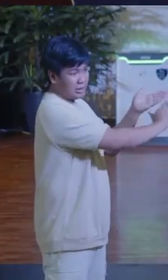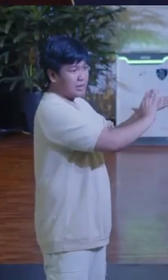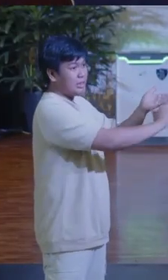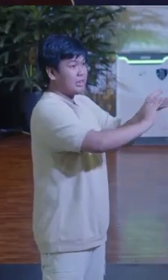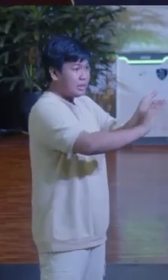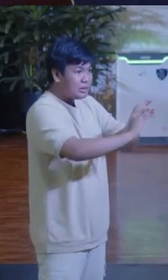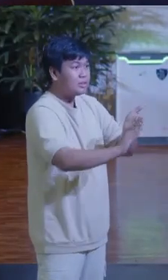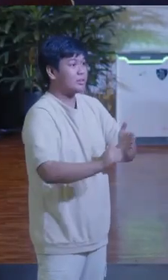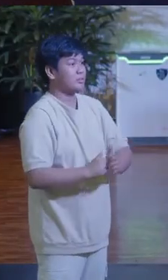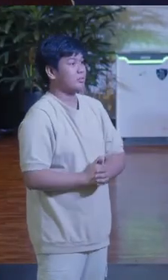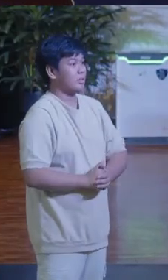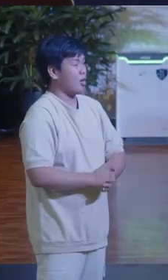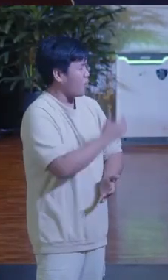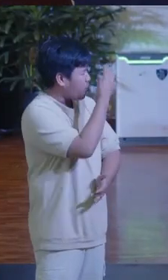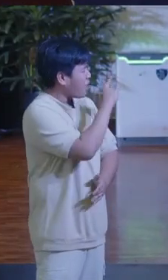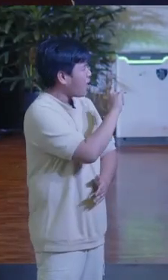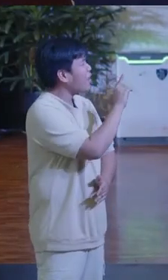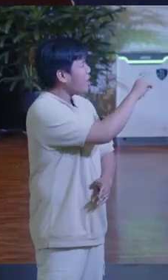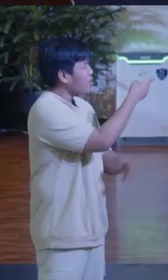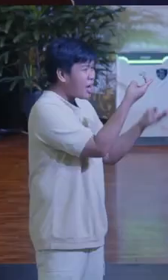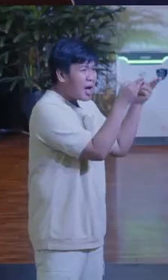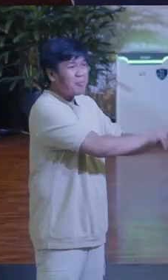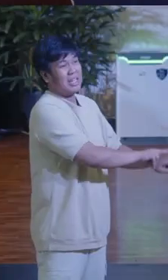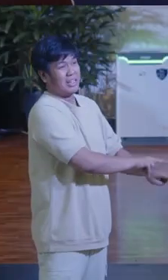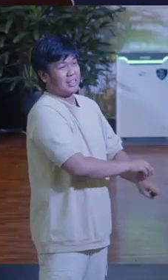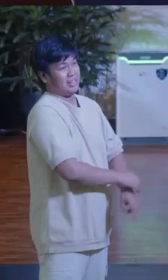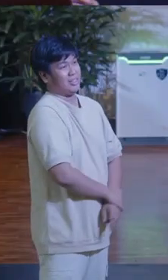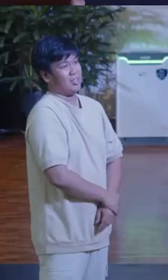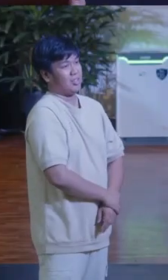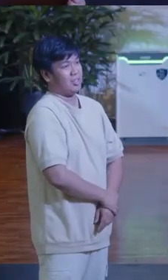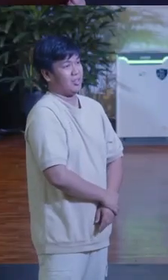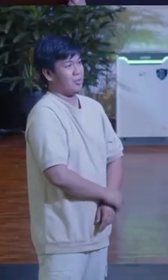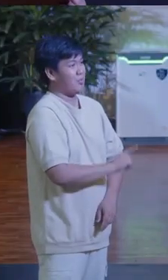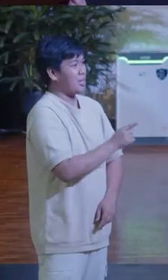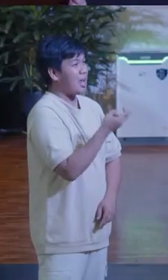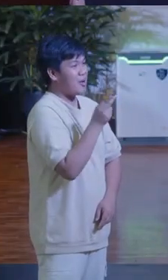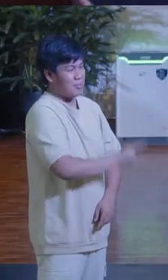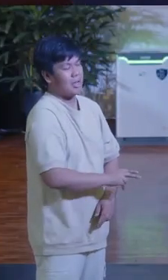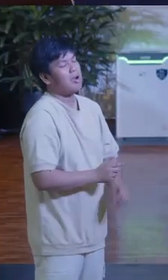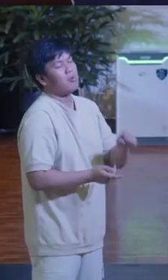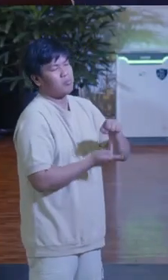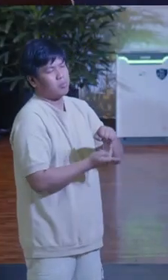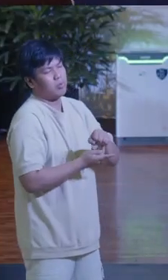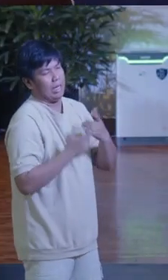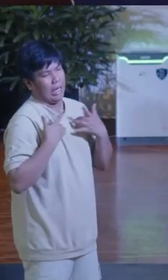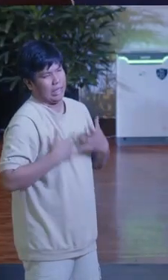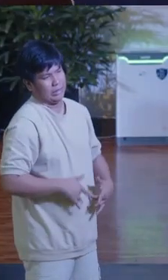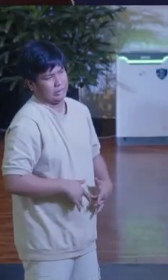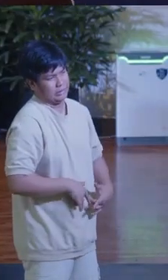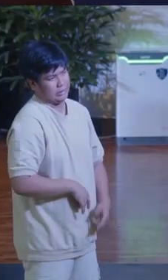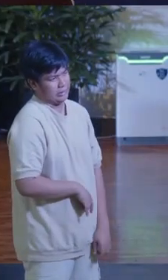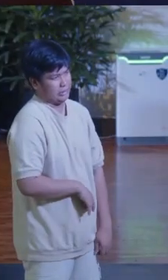the Gentiles, repentance unto salvation. Acts 11:18.